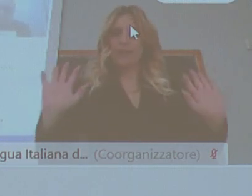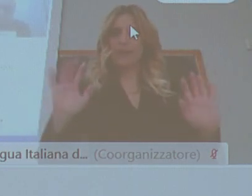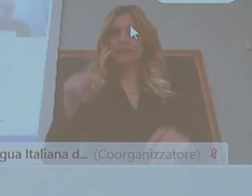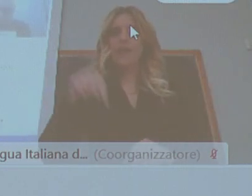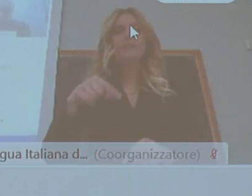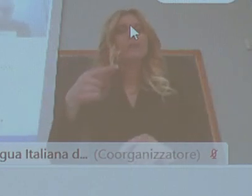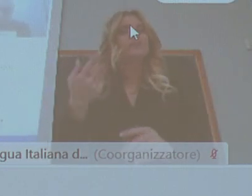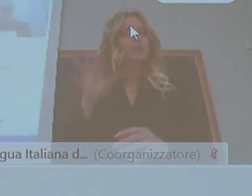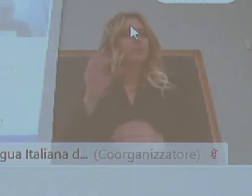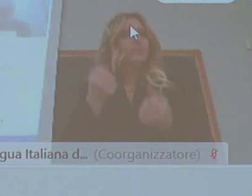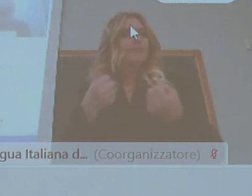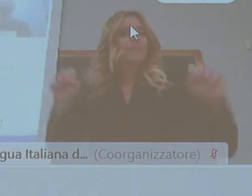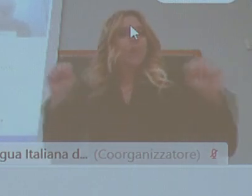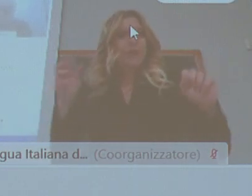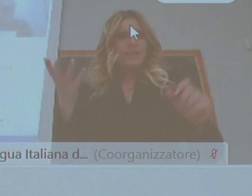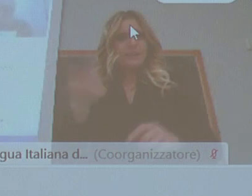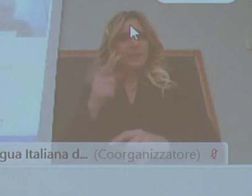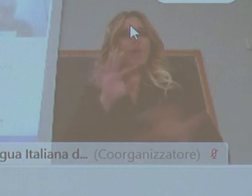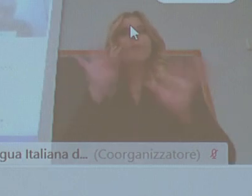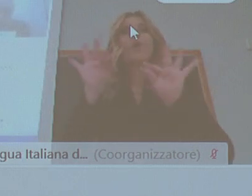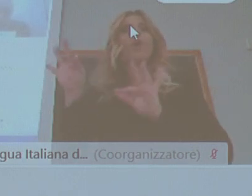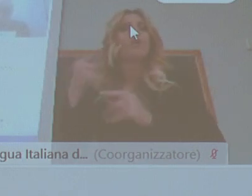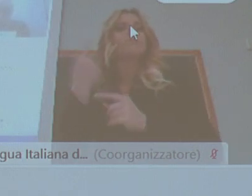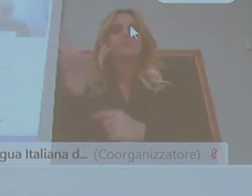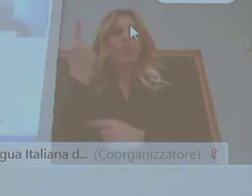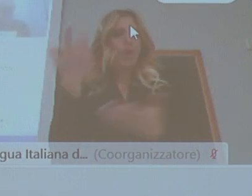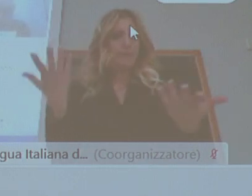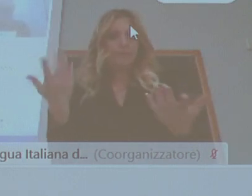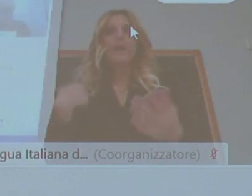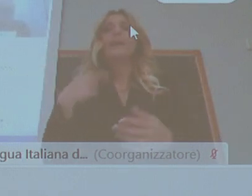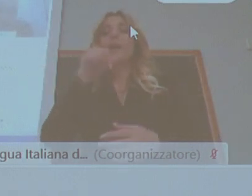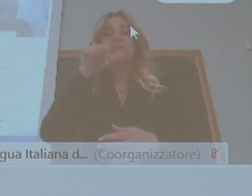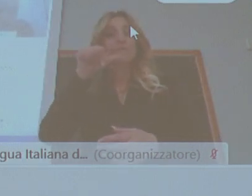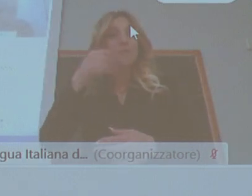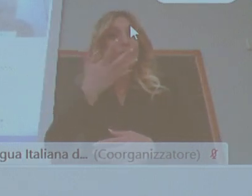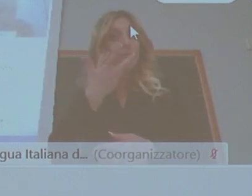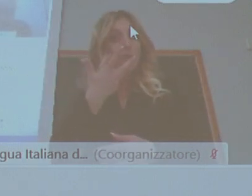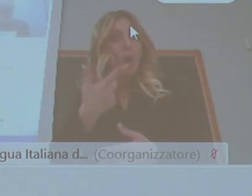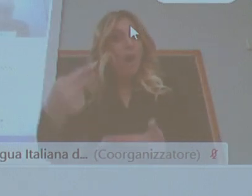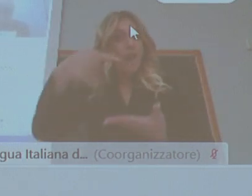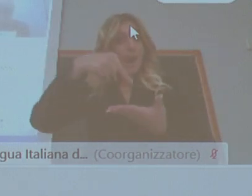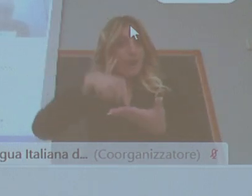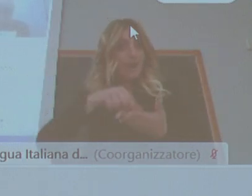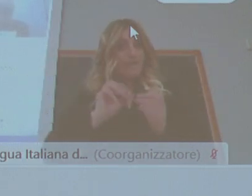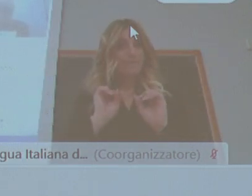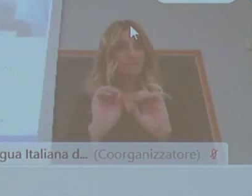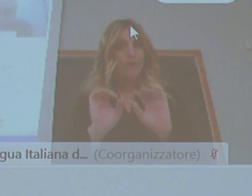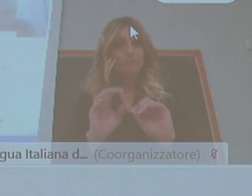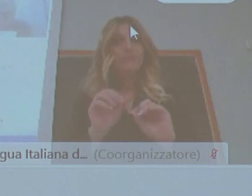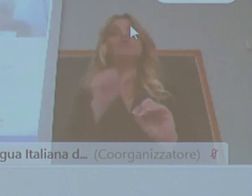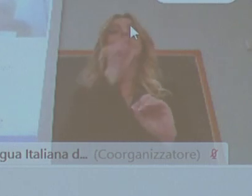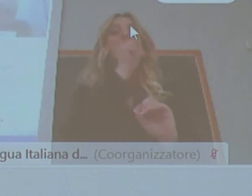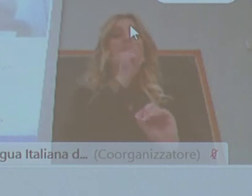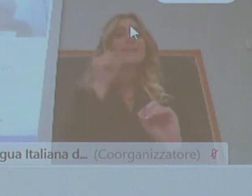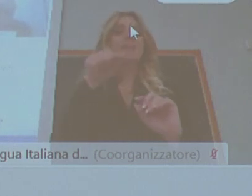vista come un impedimento quasi burocratico, per poter rimettere al centro la formazione occorre che sia il coraggio